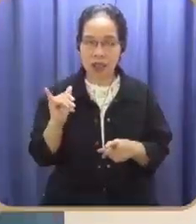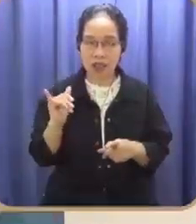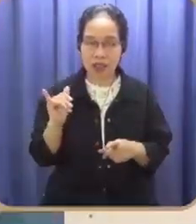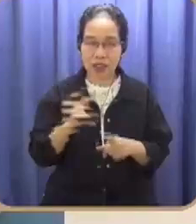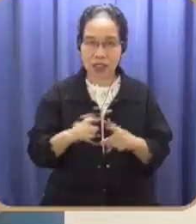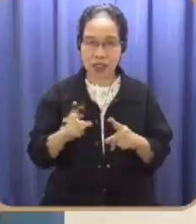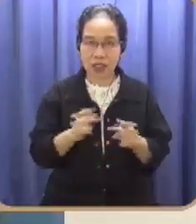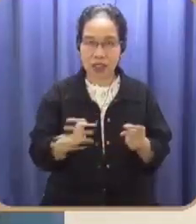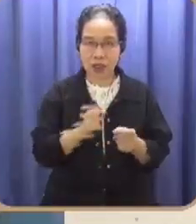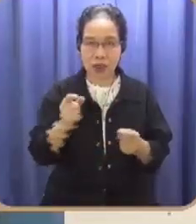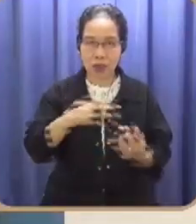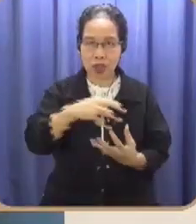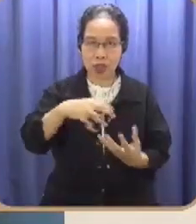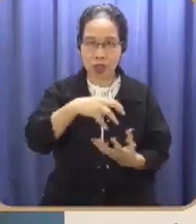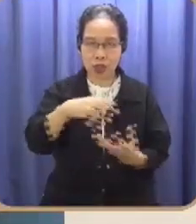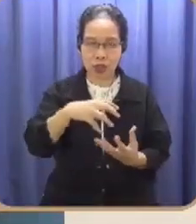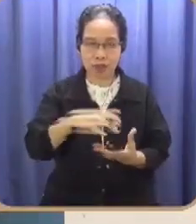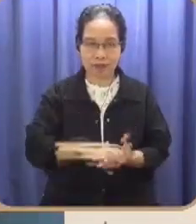machine.